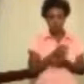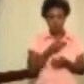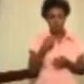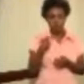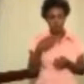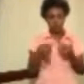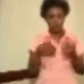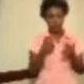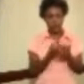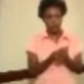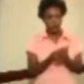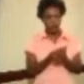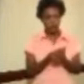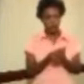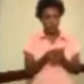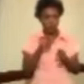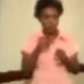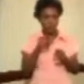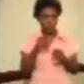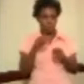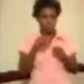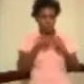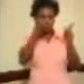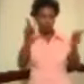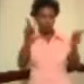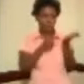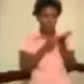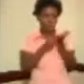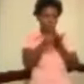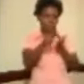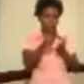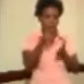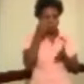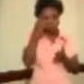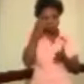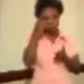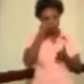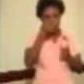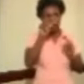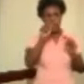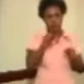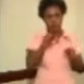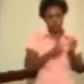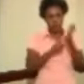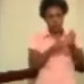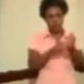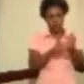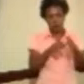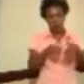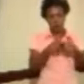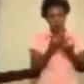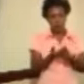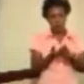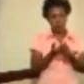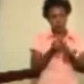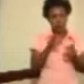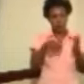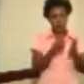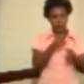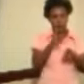tout réservoir de professionnels que nous gagnons, soit en Haïti, pas soit en Haïti et tant